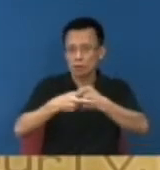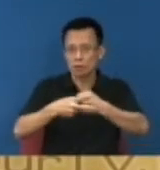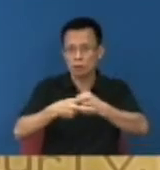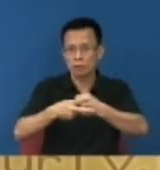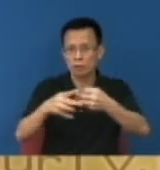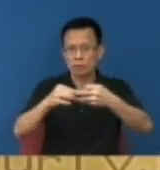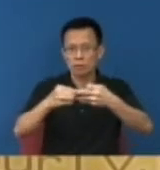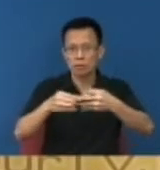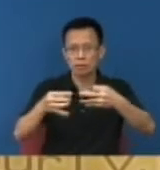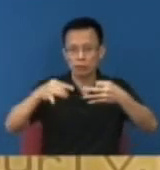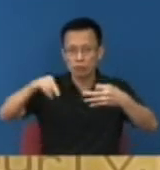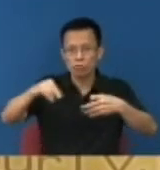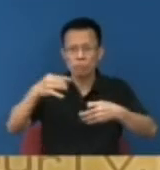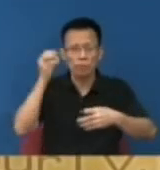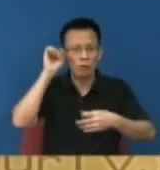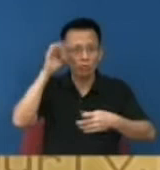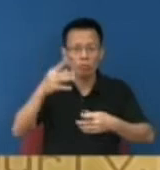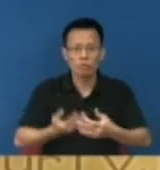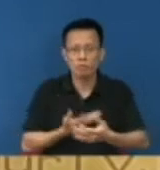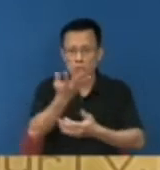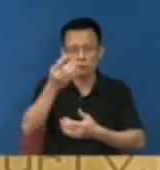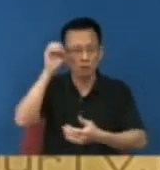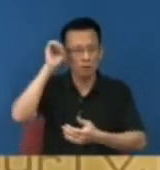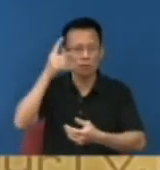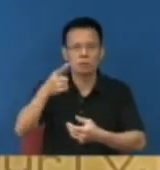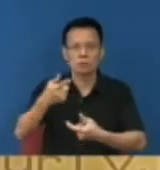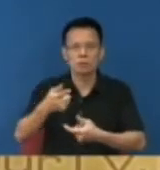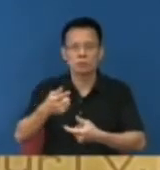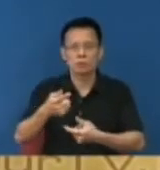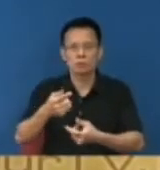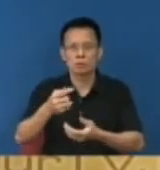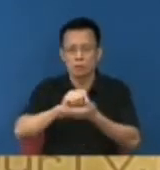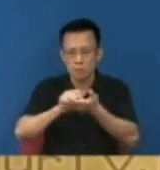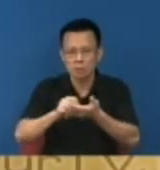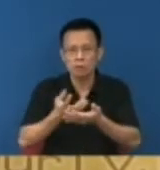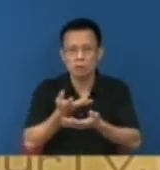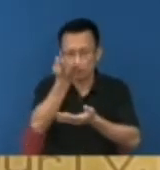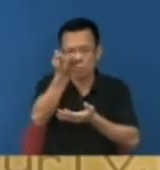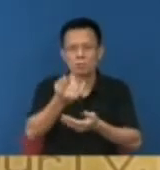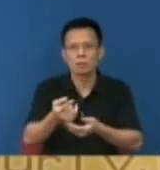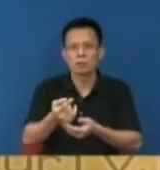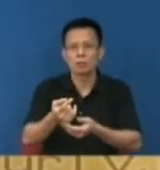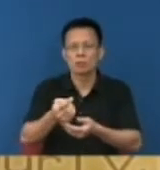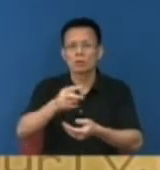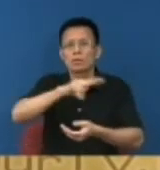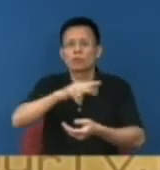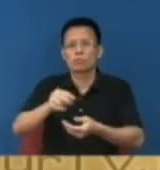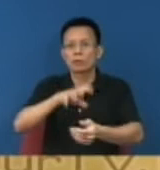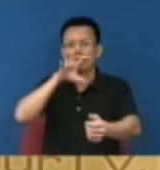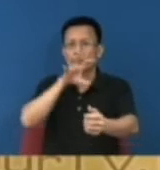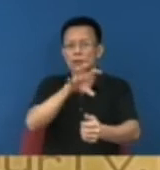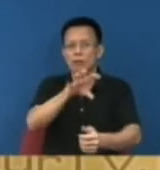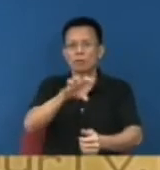議案，都係基本上咧係根據一面之詞咧係譴責9月1號嗰個強闖事件